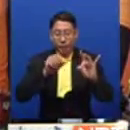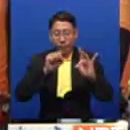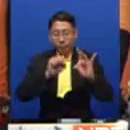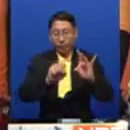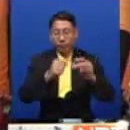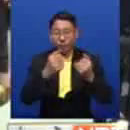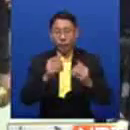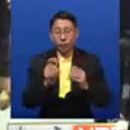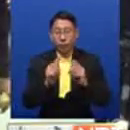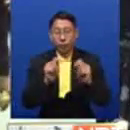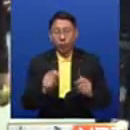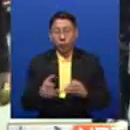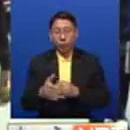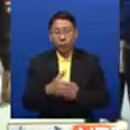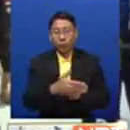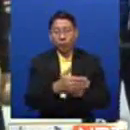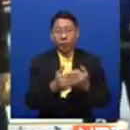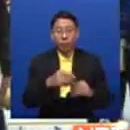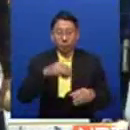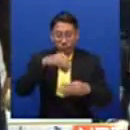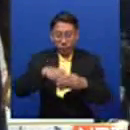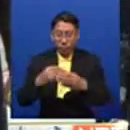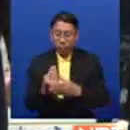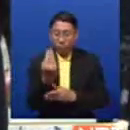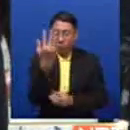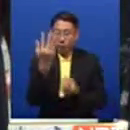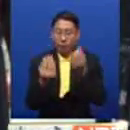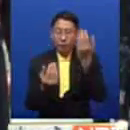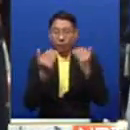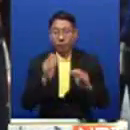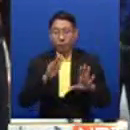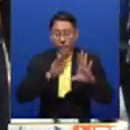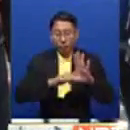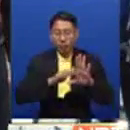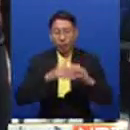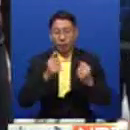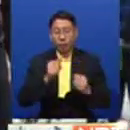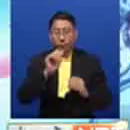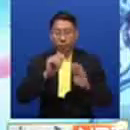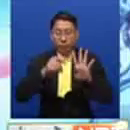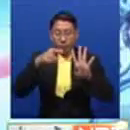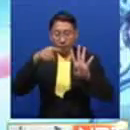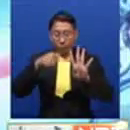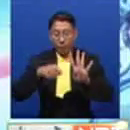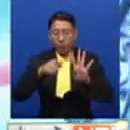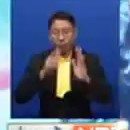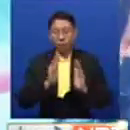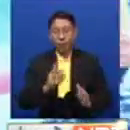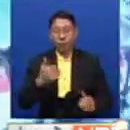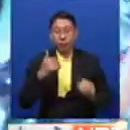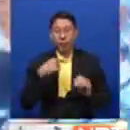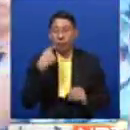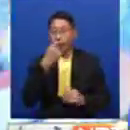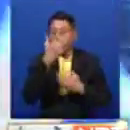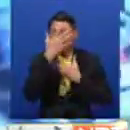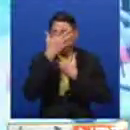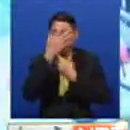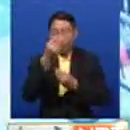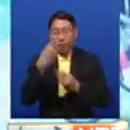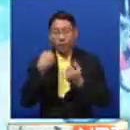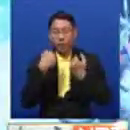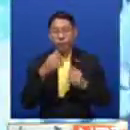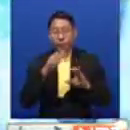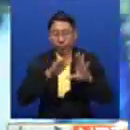ถ์และกิจกรรมการปลูกต้นไม้ซึ่งขณะนี้มีผู้สมัครแล้วเกือบ 4,000 คนคุณผู้ชมถ้าสนใจนะคะ